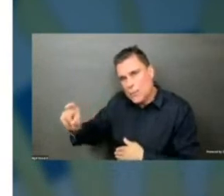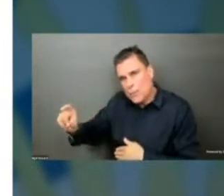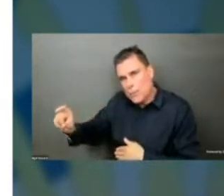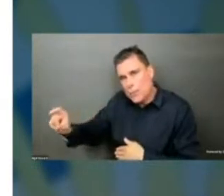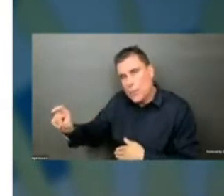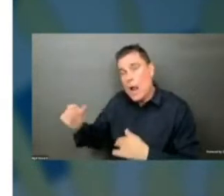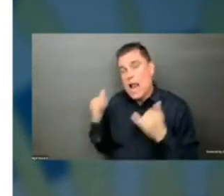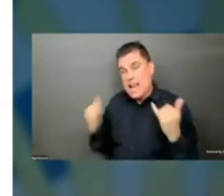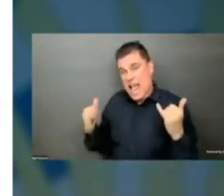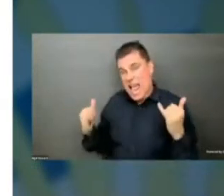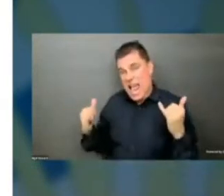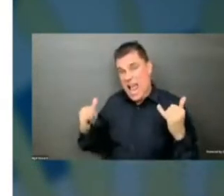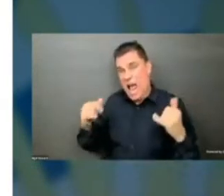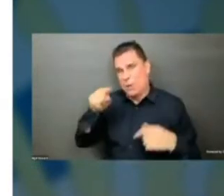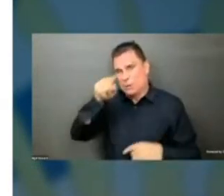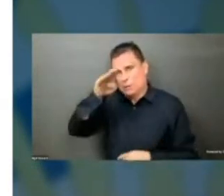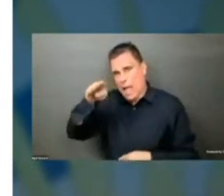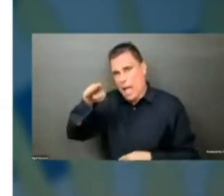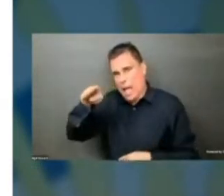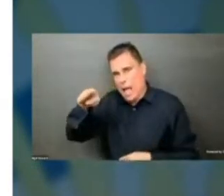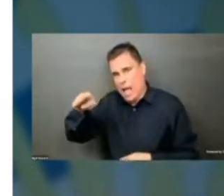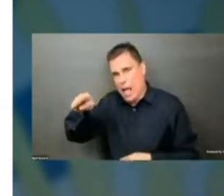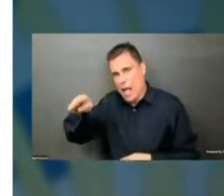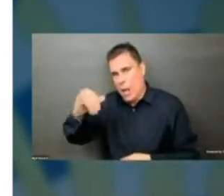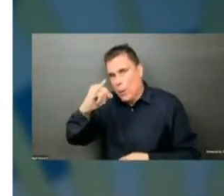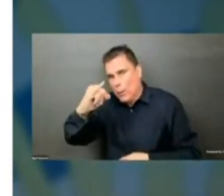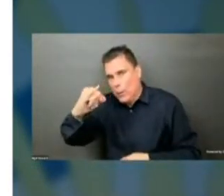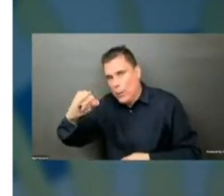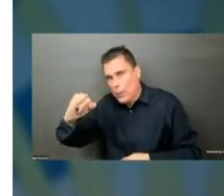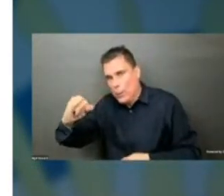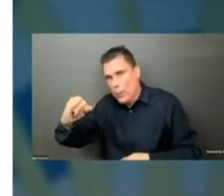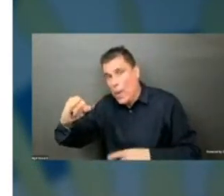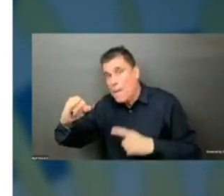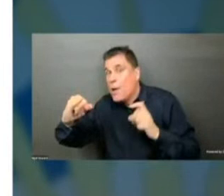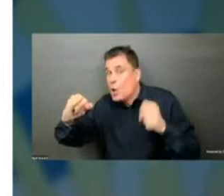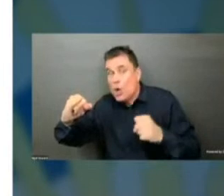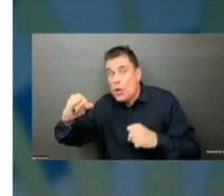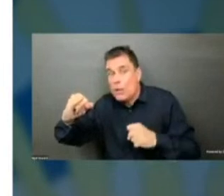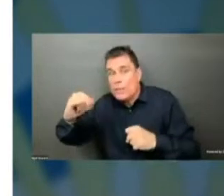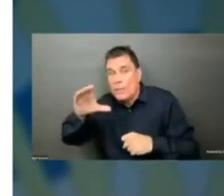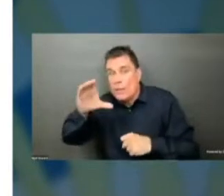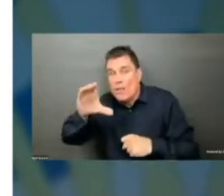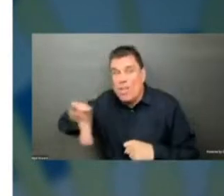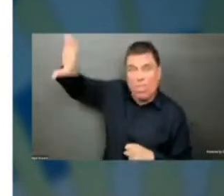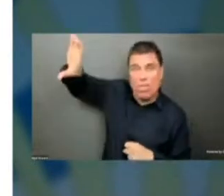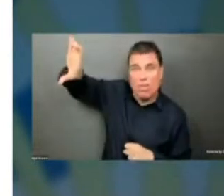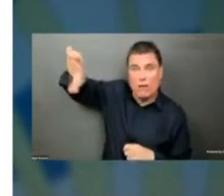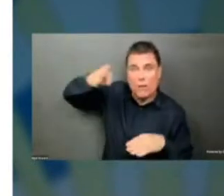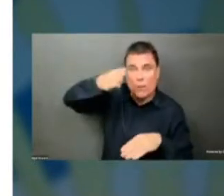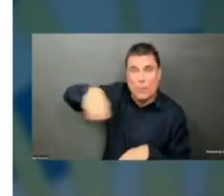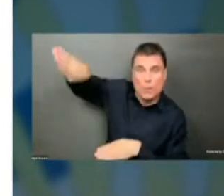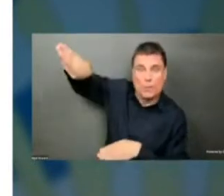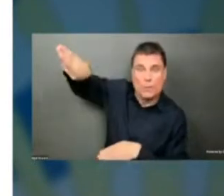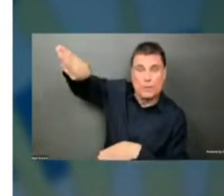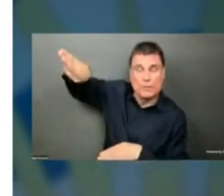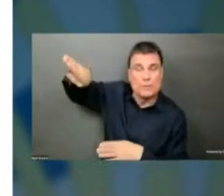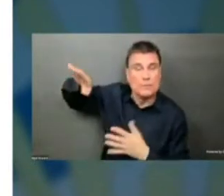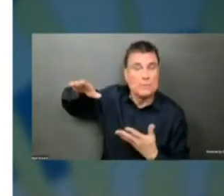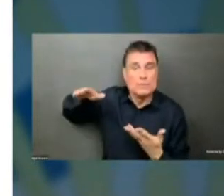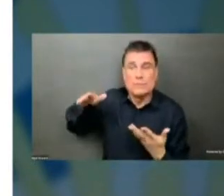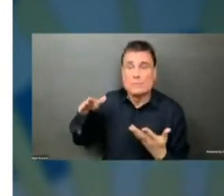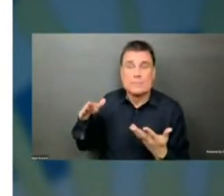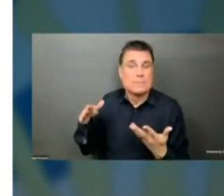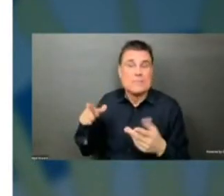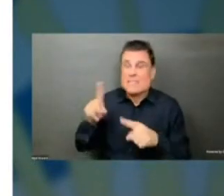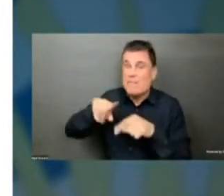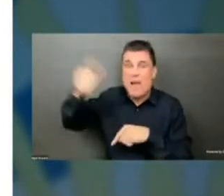但是他 and 说 we 我 could 们 see 现在这个 rapid 趋势是 increases, 但是你只 like 要 we 一 have 放 seen 松马 in 上就 other 往上走 countries and 大 other 家可以看到 provinces 粉红 on 色 a 的 very